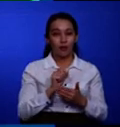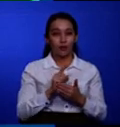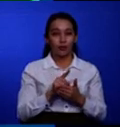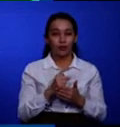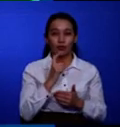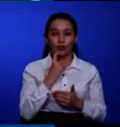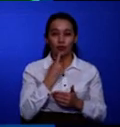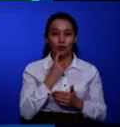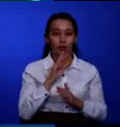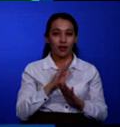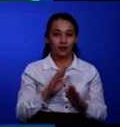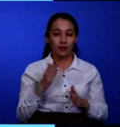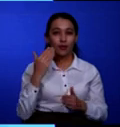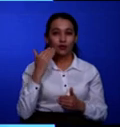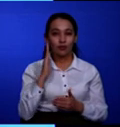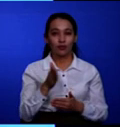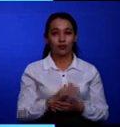ham oson tuyuladi.